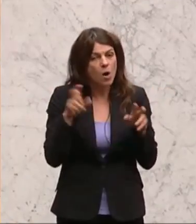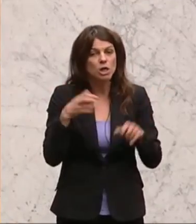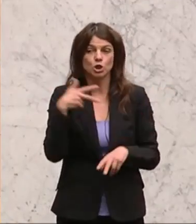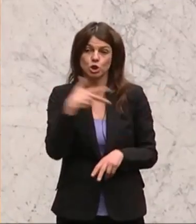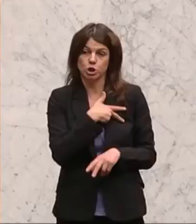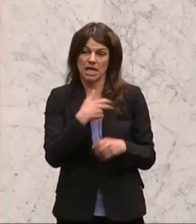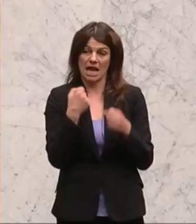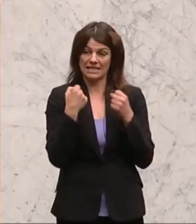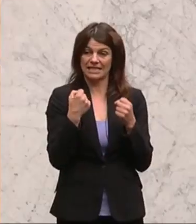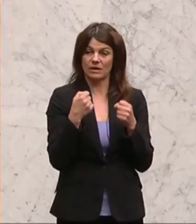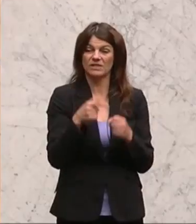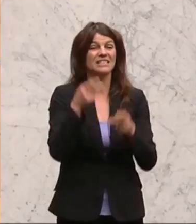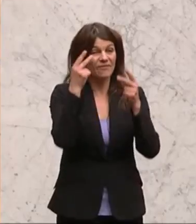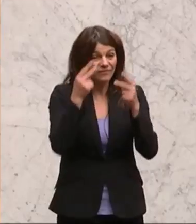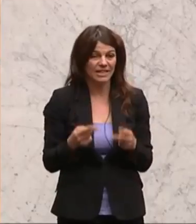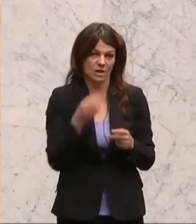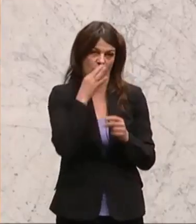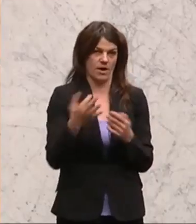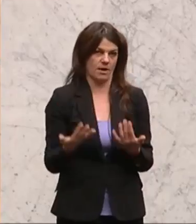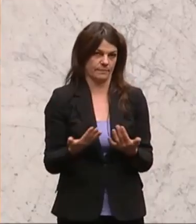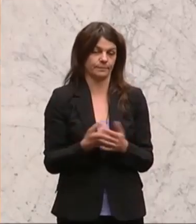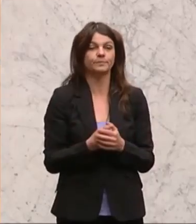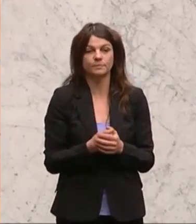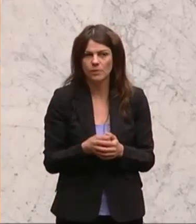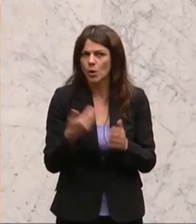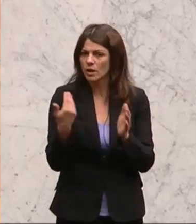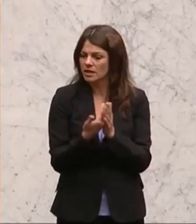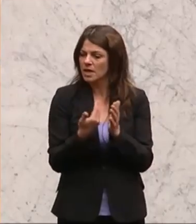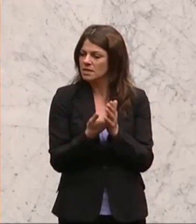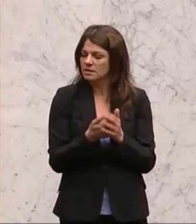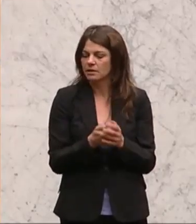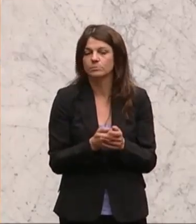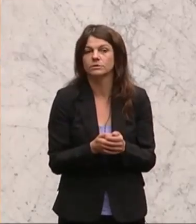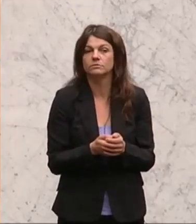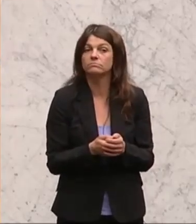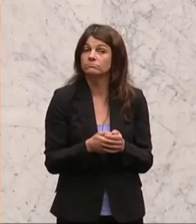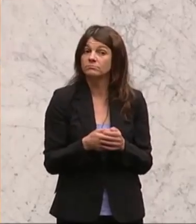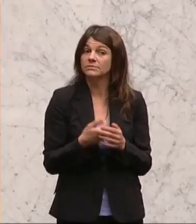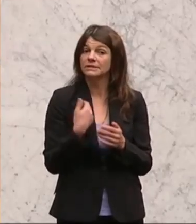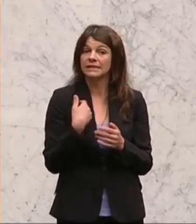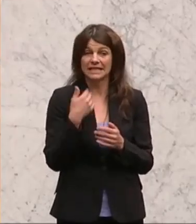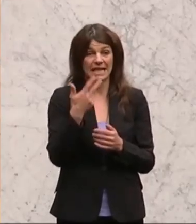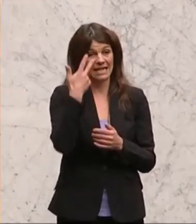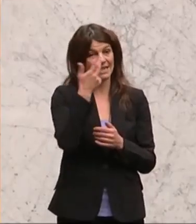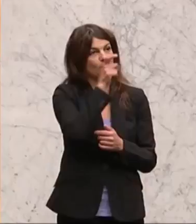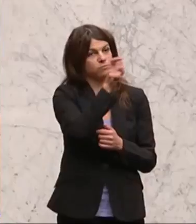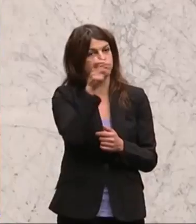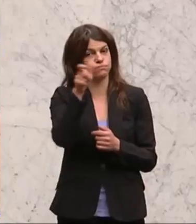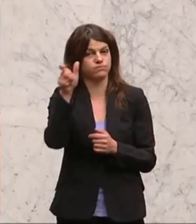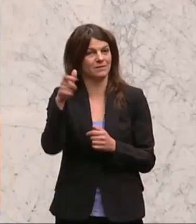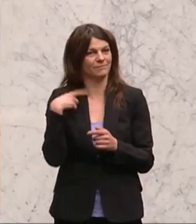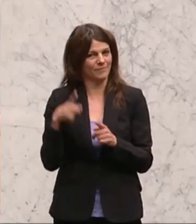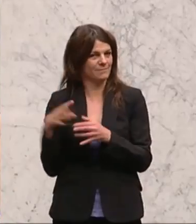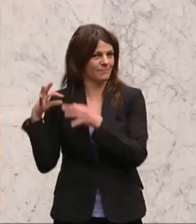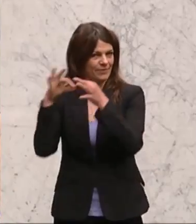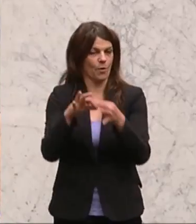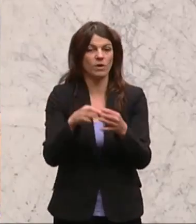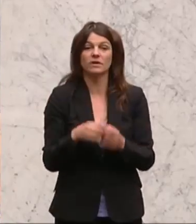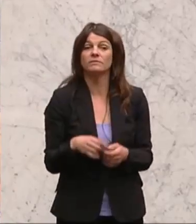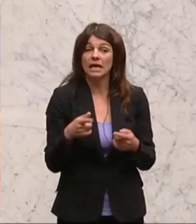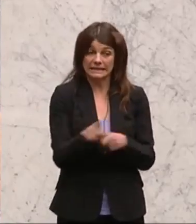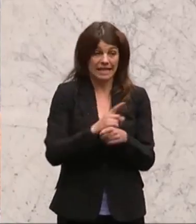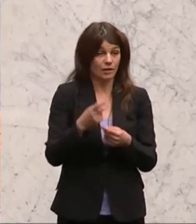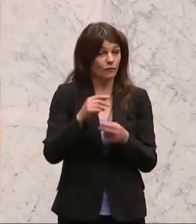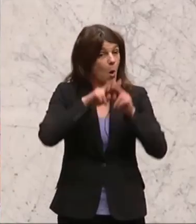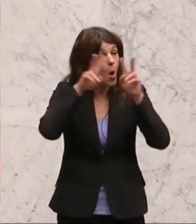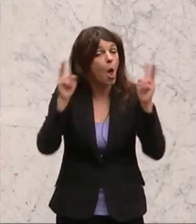Sicherheit die entscheidenden Fragen sind. Und ich habe das deshalb auch diese Dreiklang gewählt, weil gerade in Zeiten der globalen Krisen